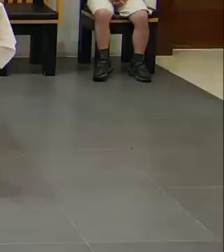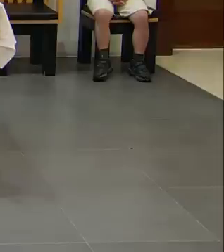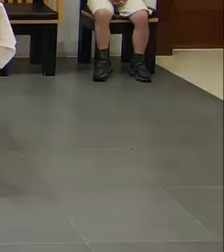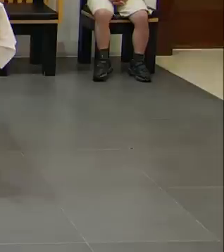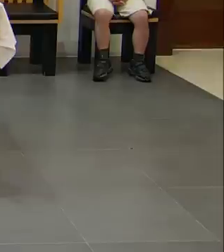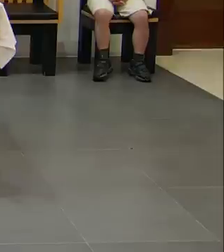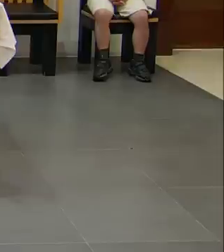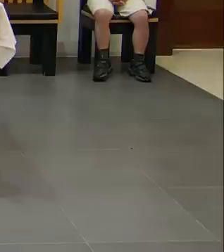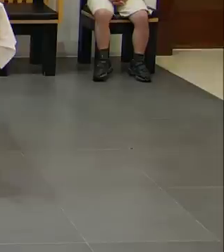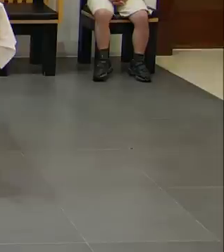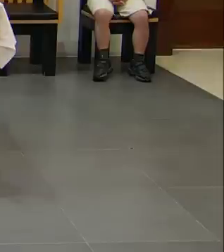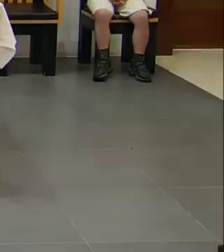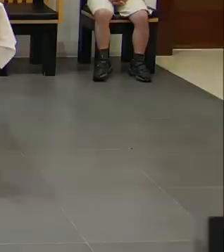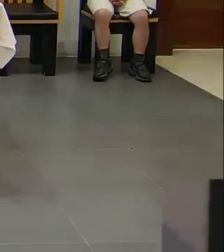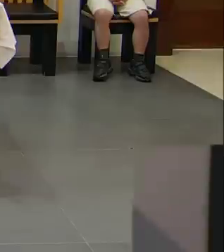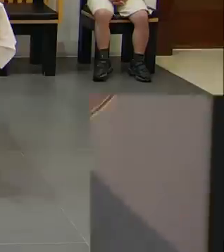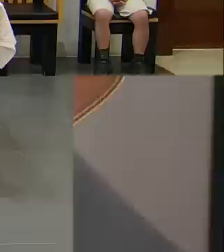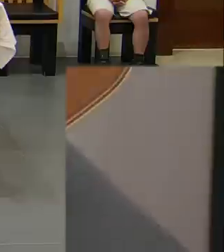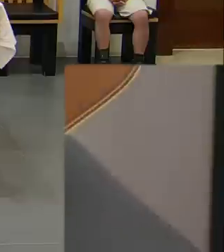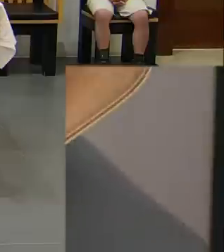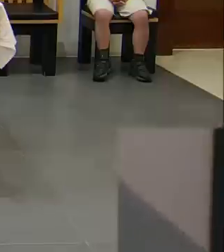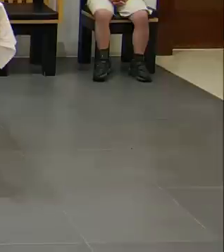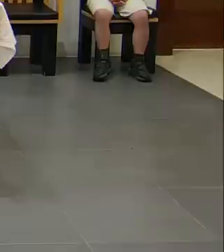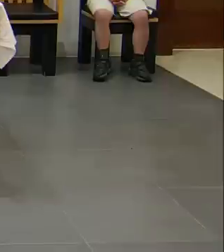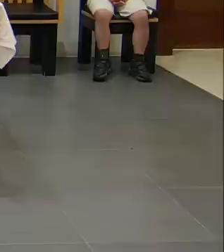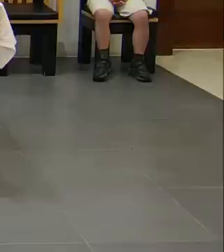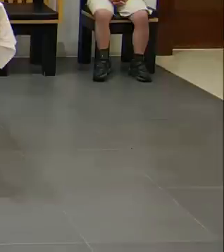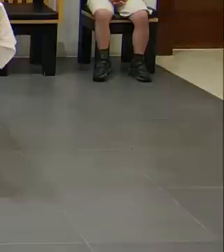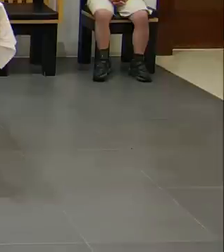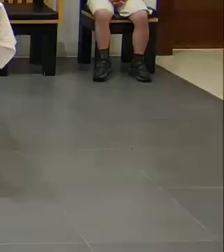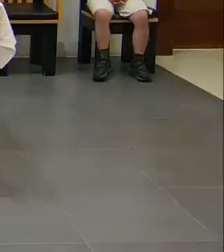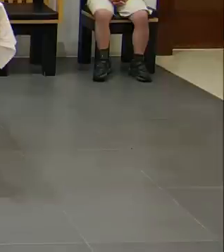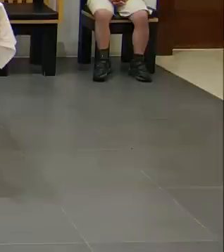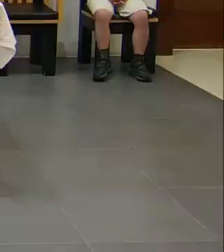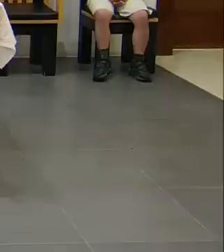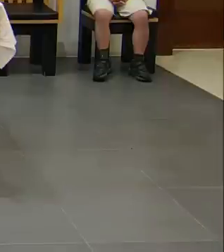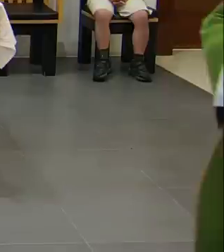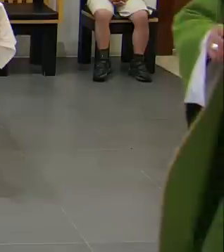mill-ġdid Għax naraf li int l-aqwa